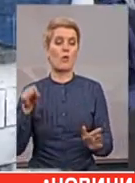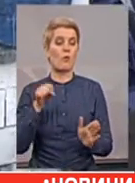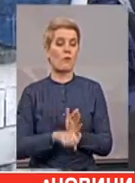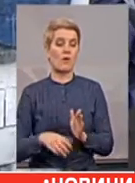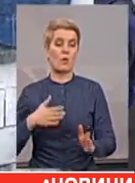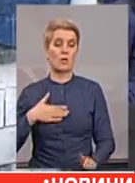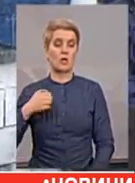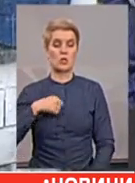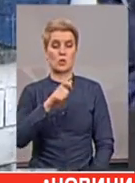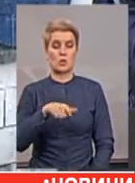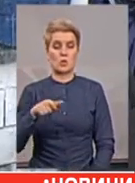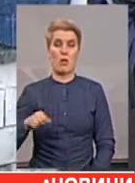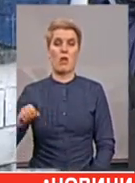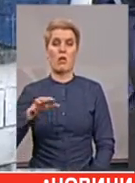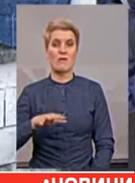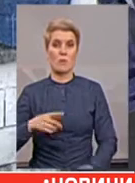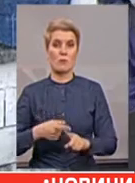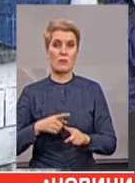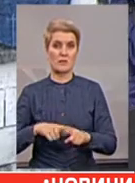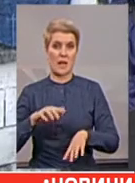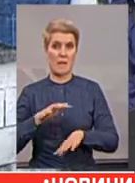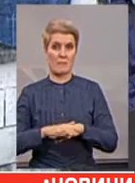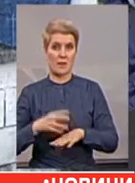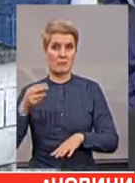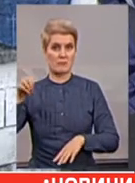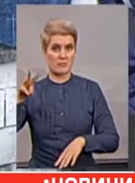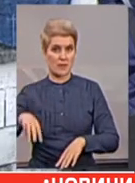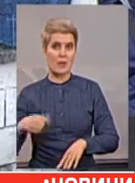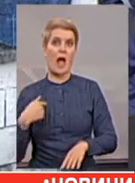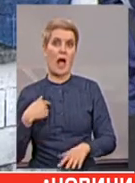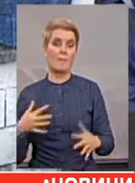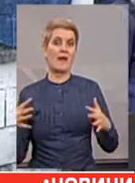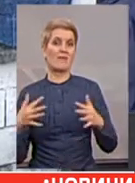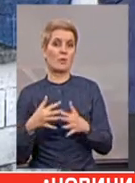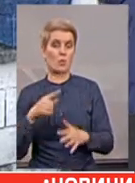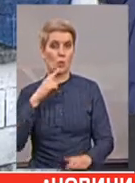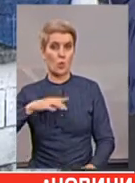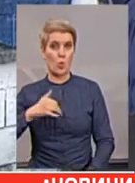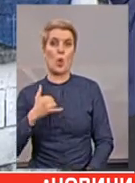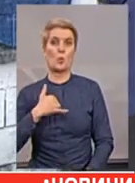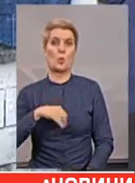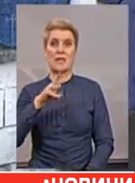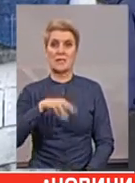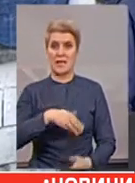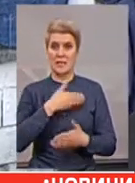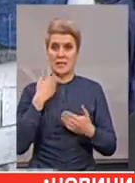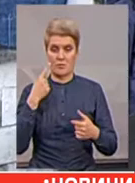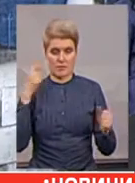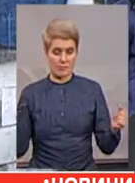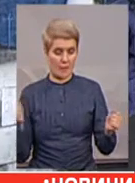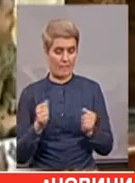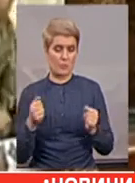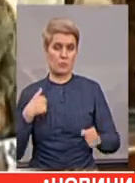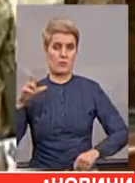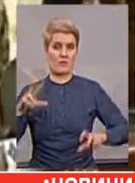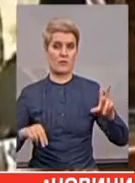В Європі на ці банки накладені санкції, а у нас ми воюємо з Росією, і у нас ці санкції не накладені. Це просто нонсенс і абсурд, я